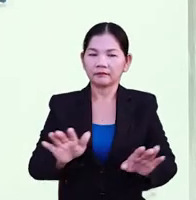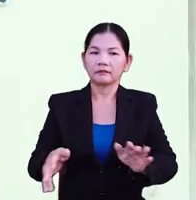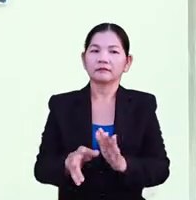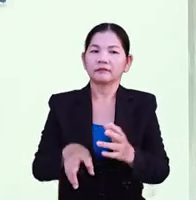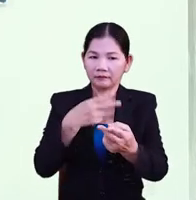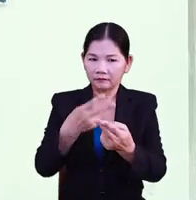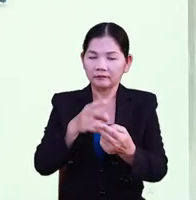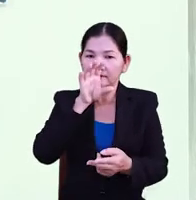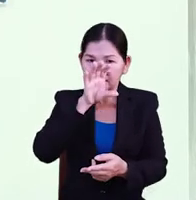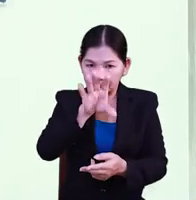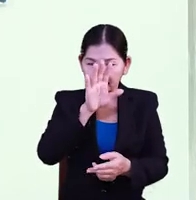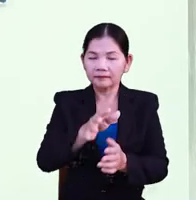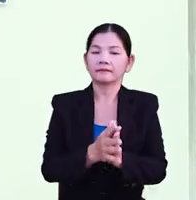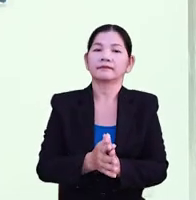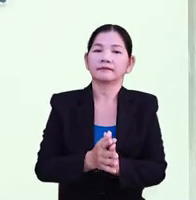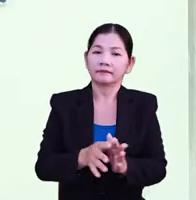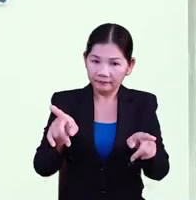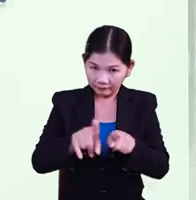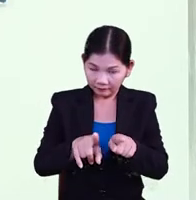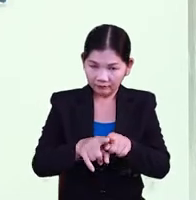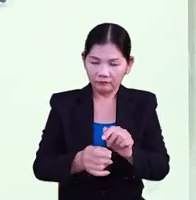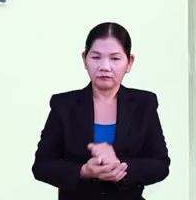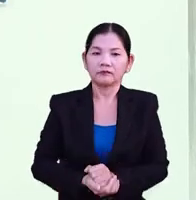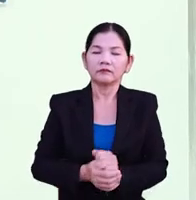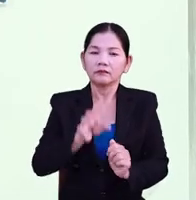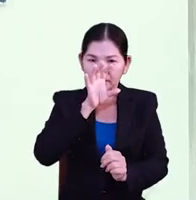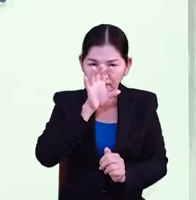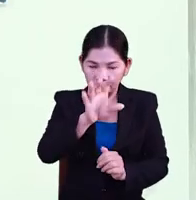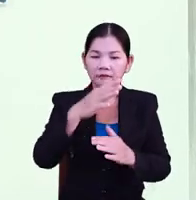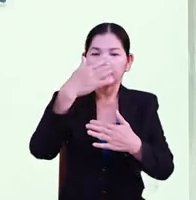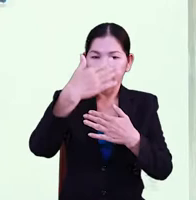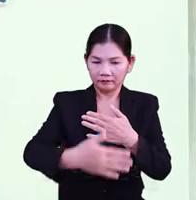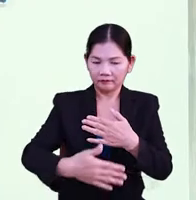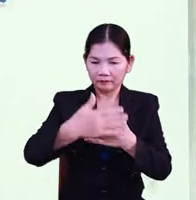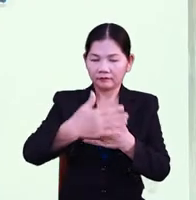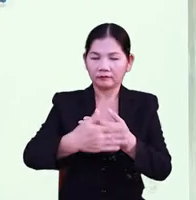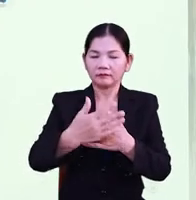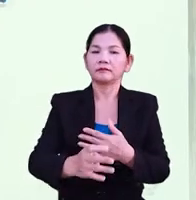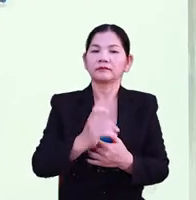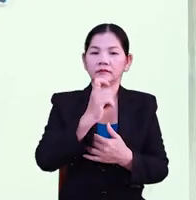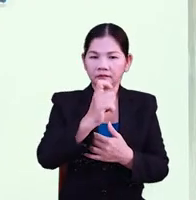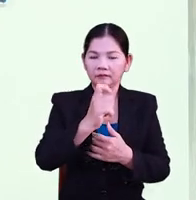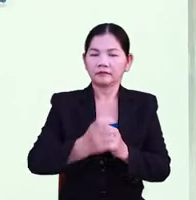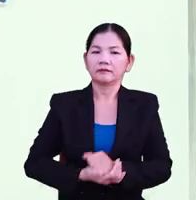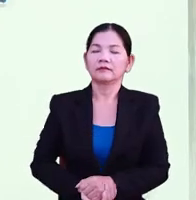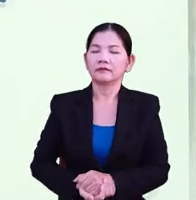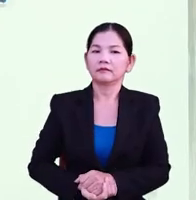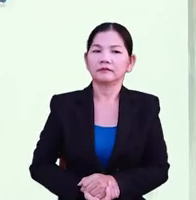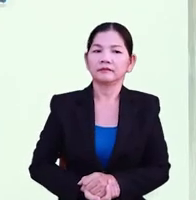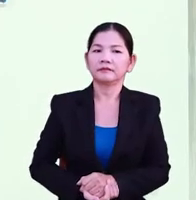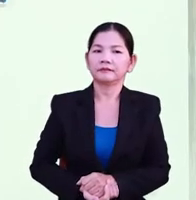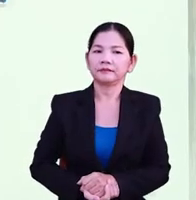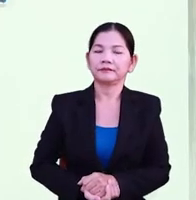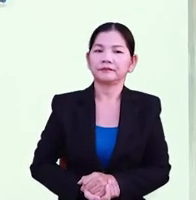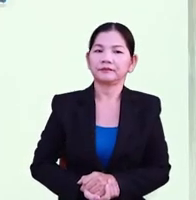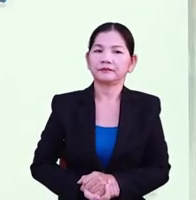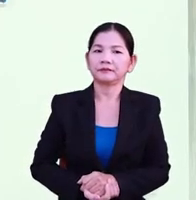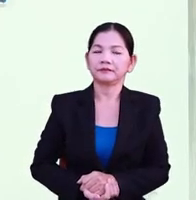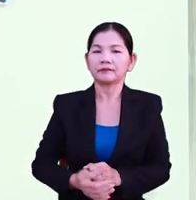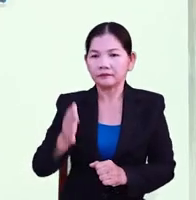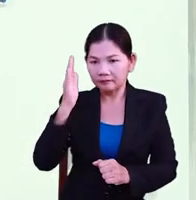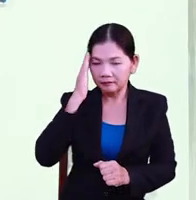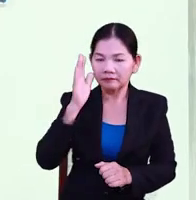ថាសត្វឆ្កែដែរឬទេចាសត្វឆ្កែគឺចាខណាកូនណាចាចុះហេតុអ្វីបានយើងដឹ